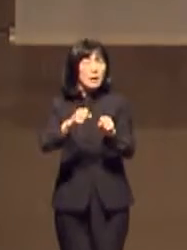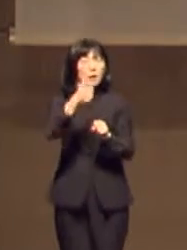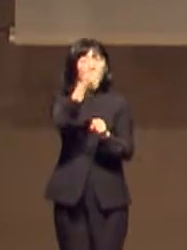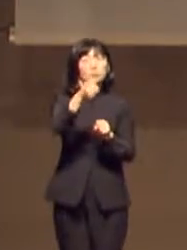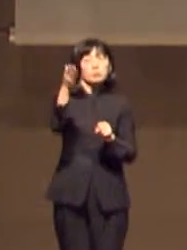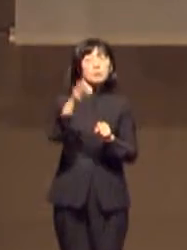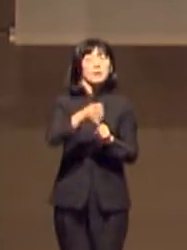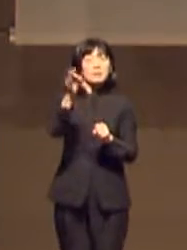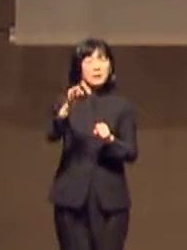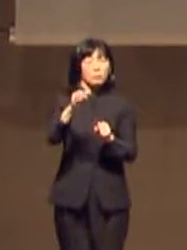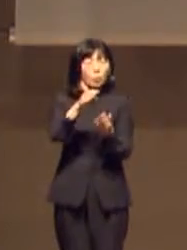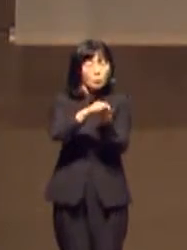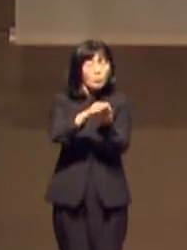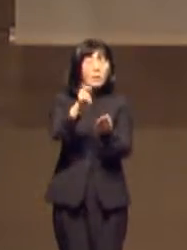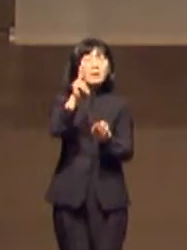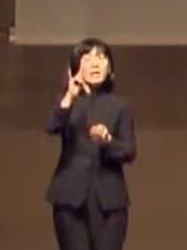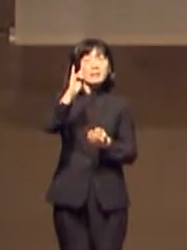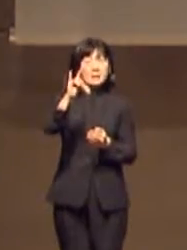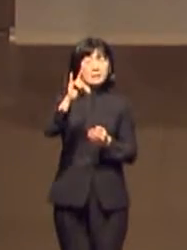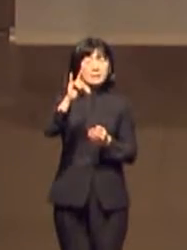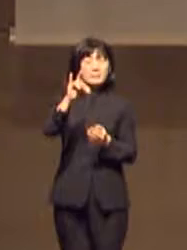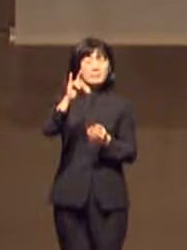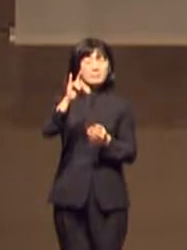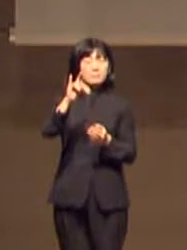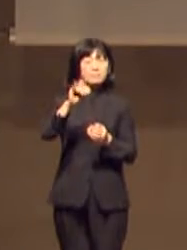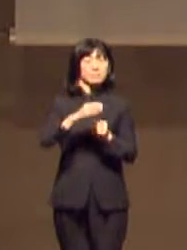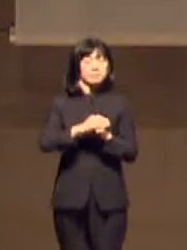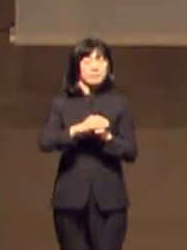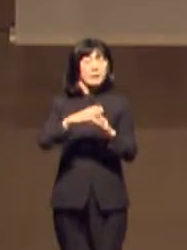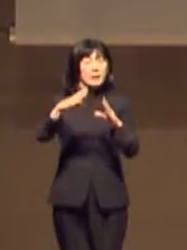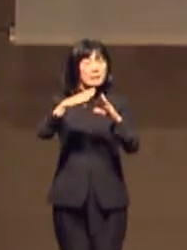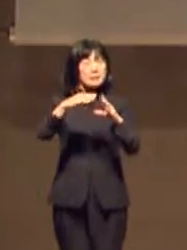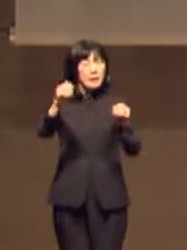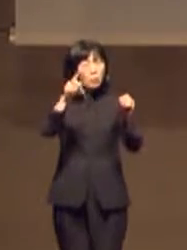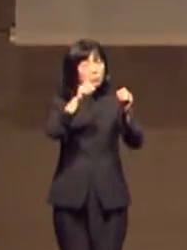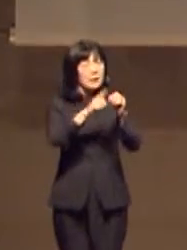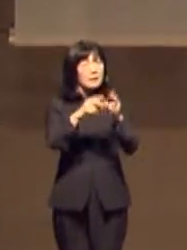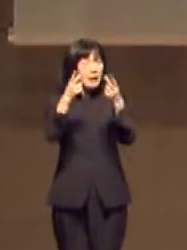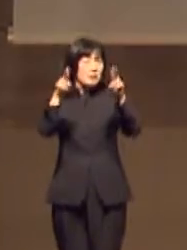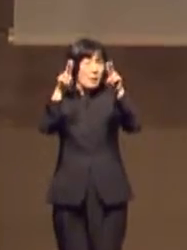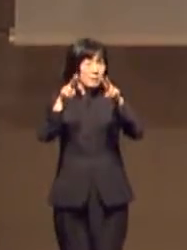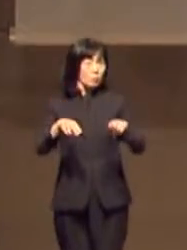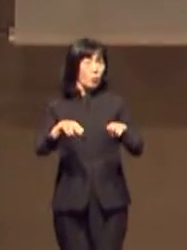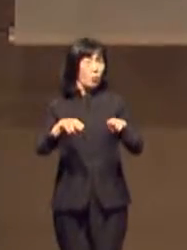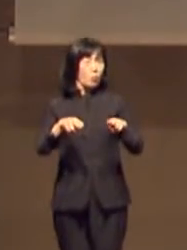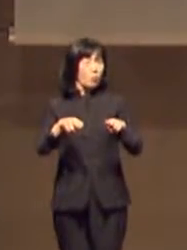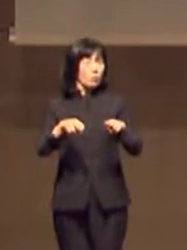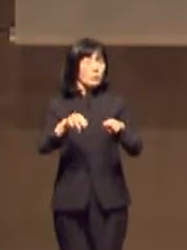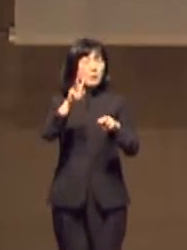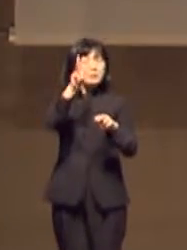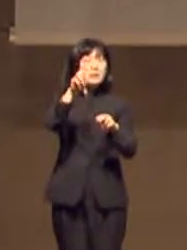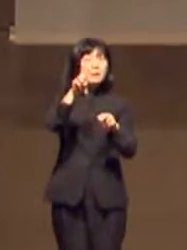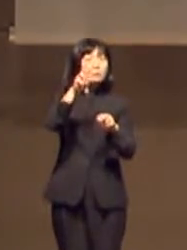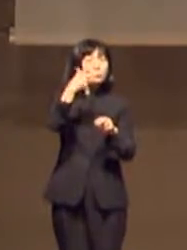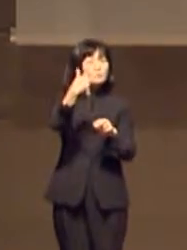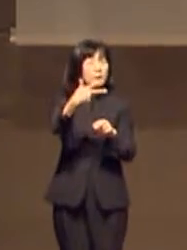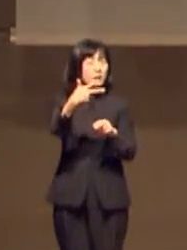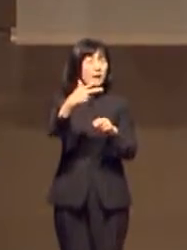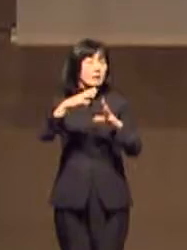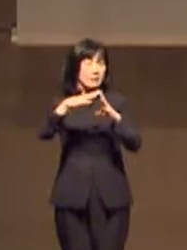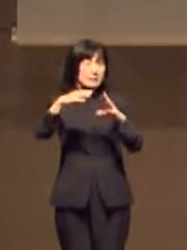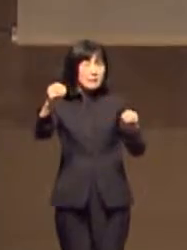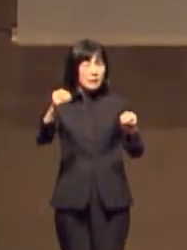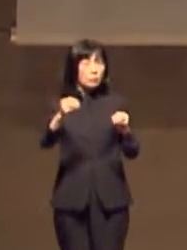を誇ります牡蠣、全国的なイベントであります第37回全